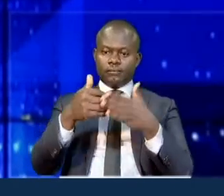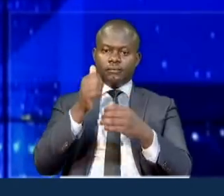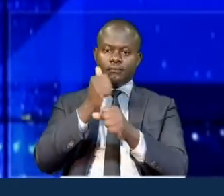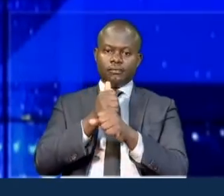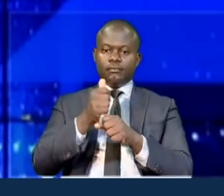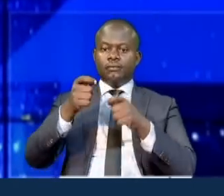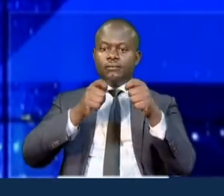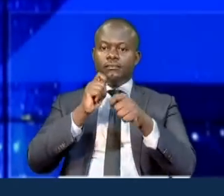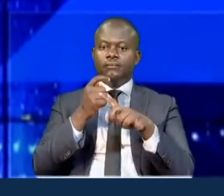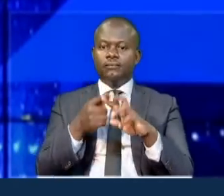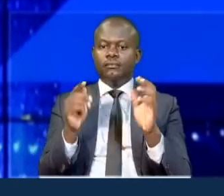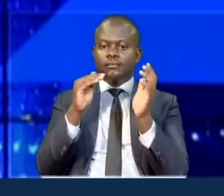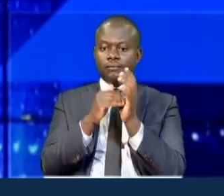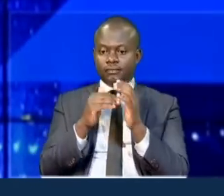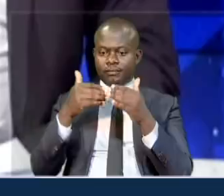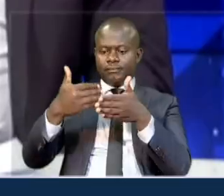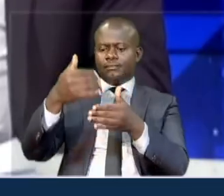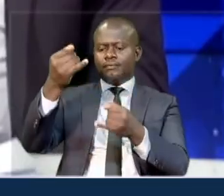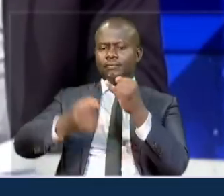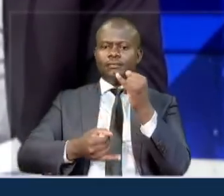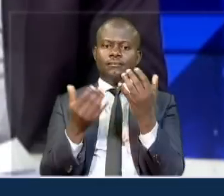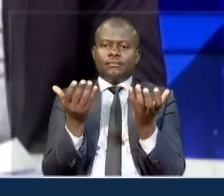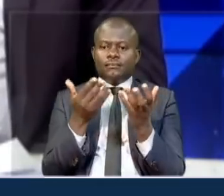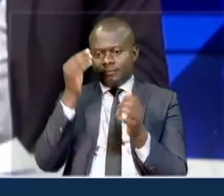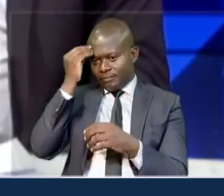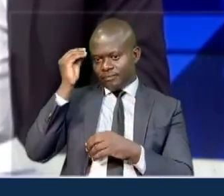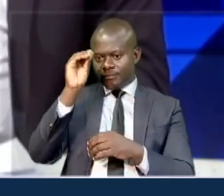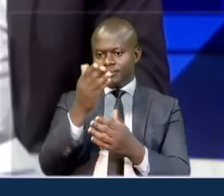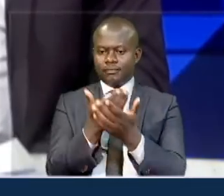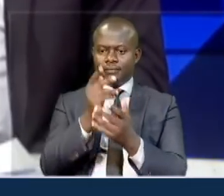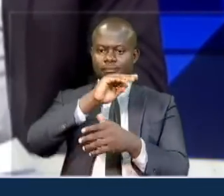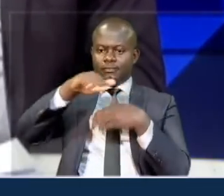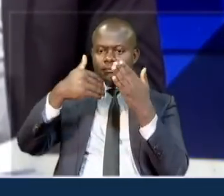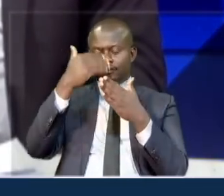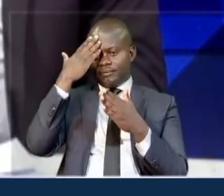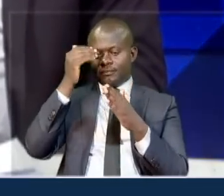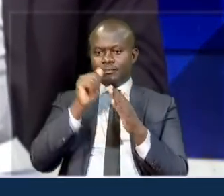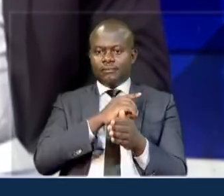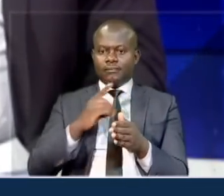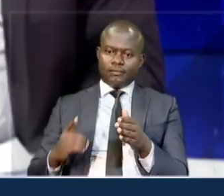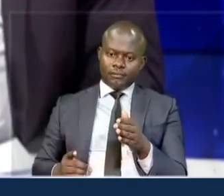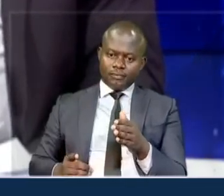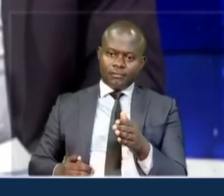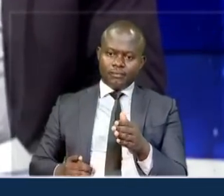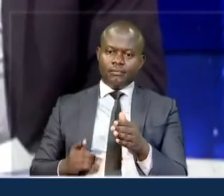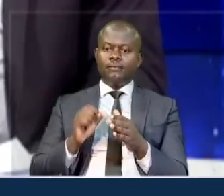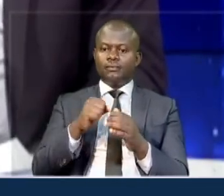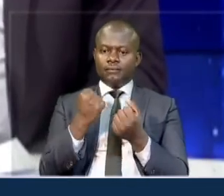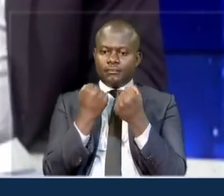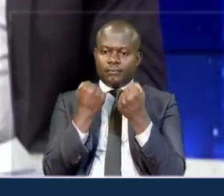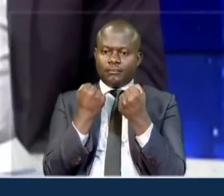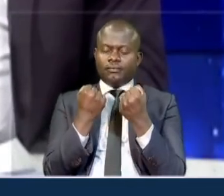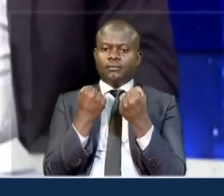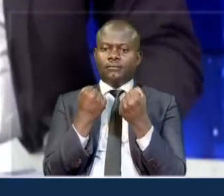bukorera abaturage, ariko tugana ku musozo ni nk'ubuhe butumwa musaba aba baturage kugira ngo iyi demokarasi ihame ibe